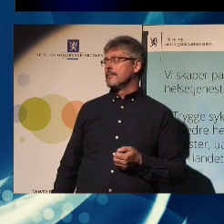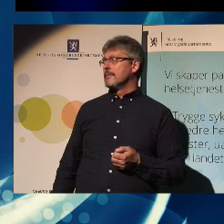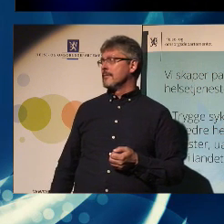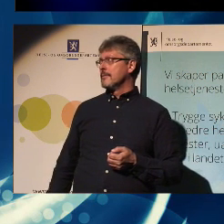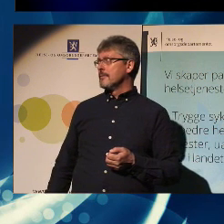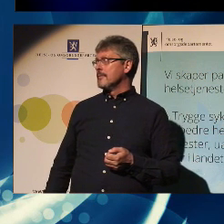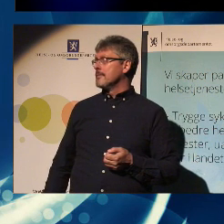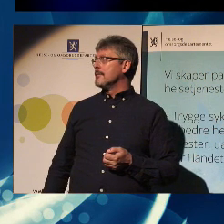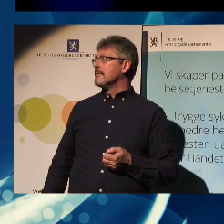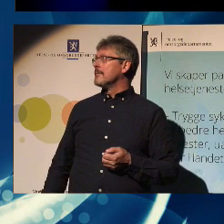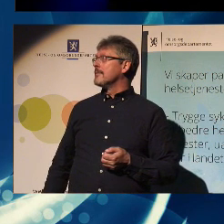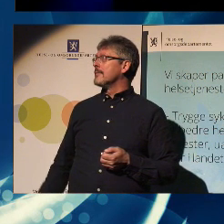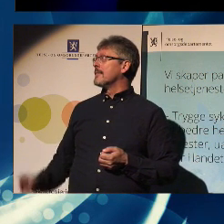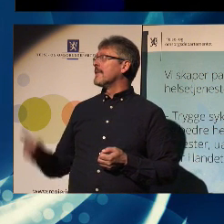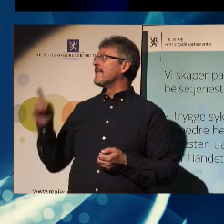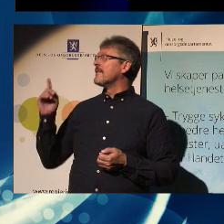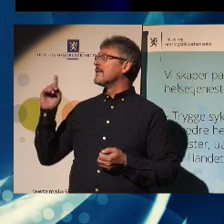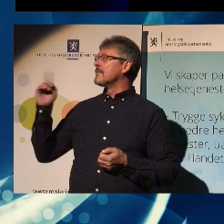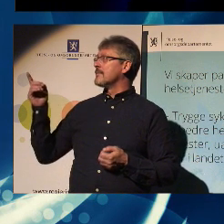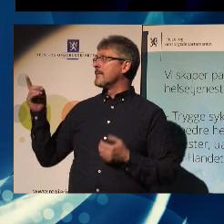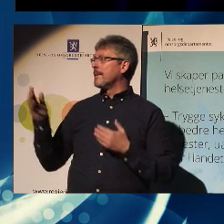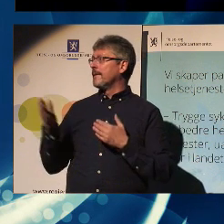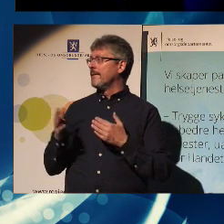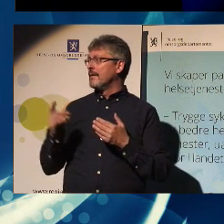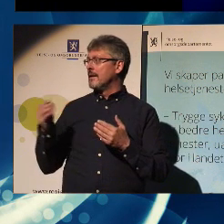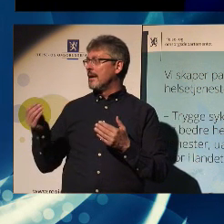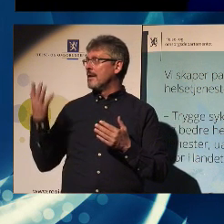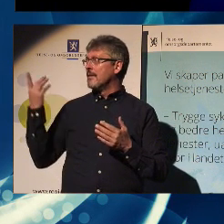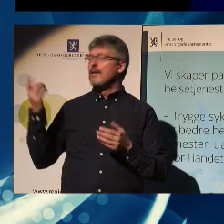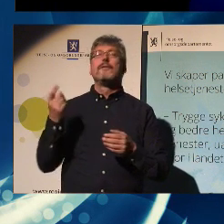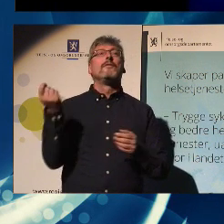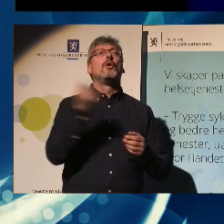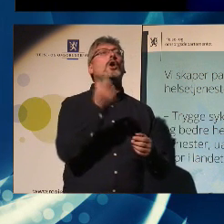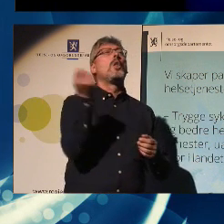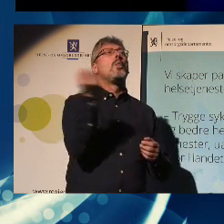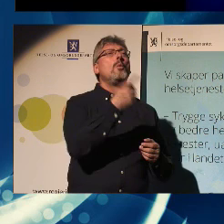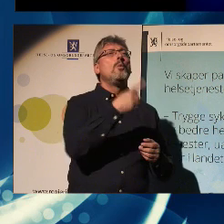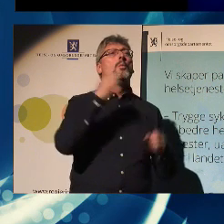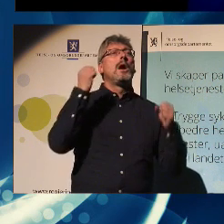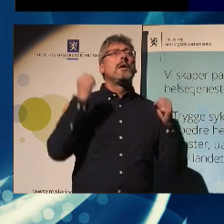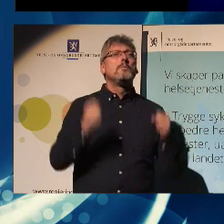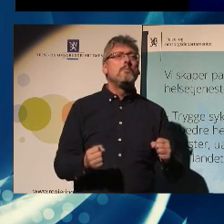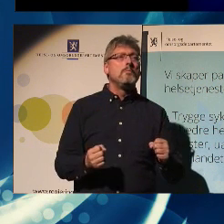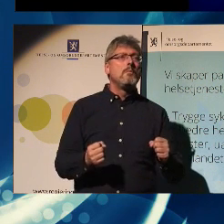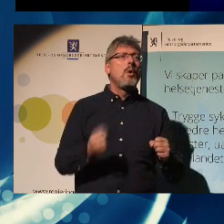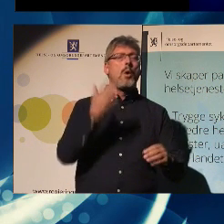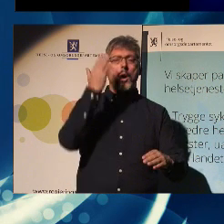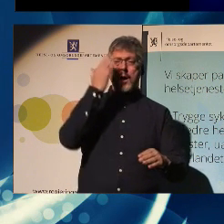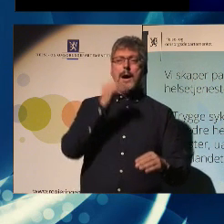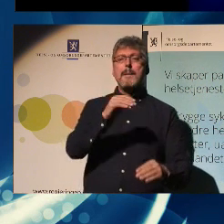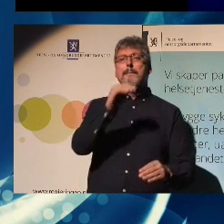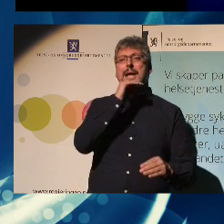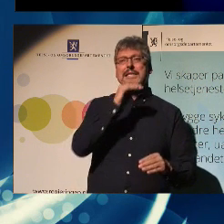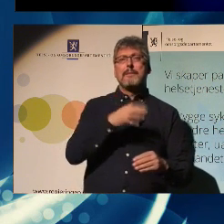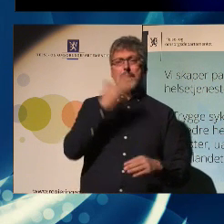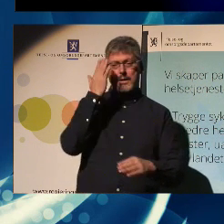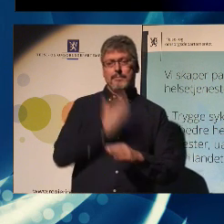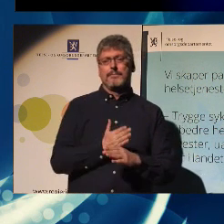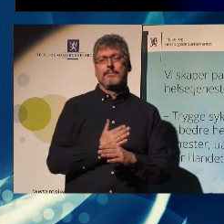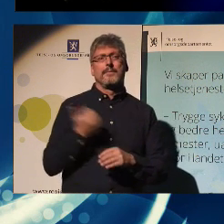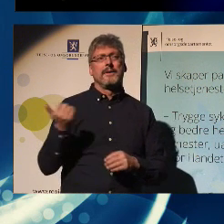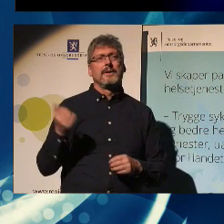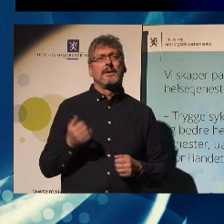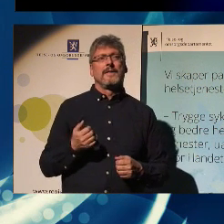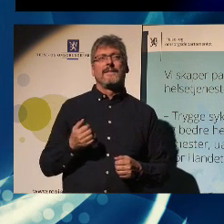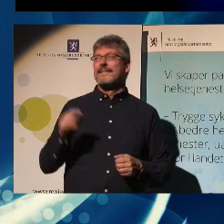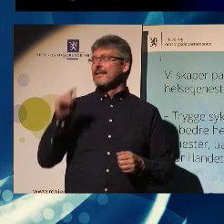Jeg har med den her. For noen må bestemme. Og det jo... Det